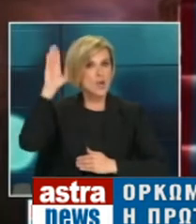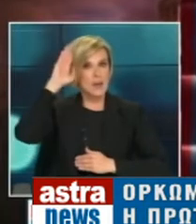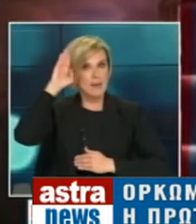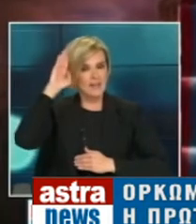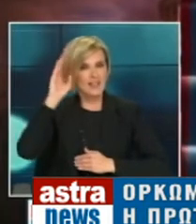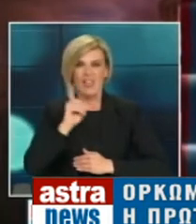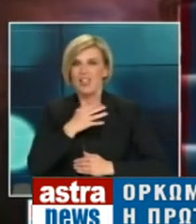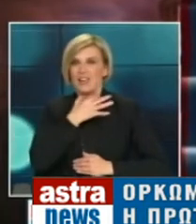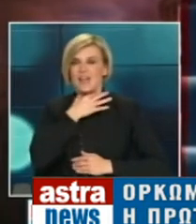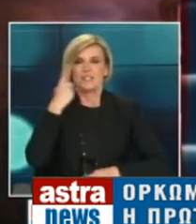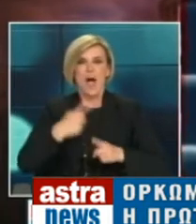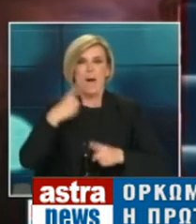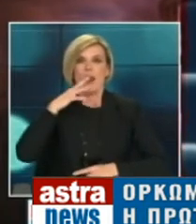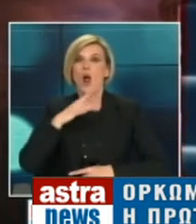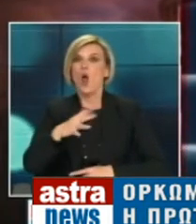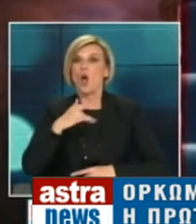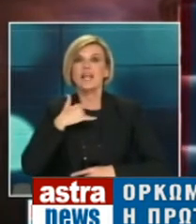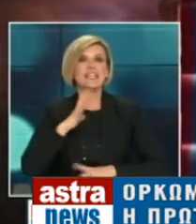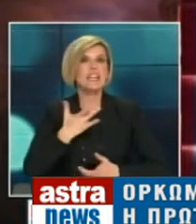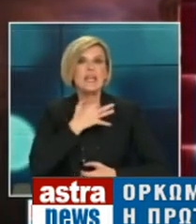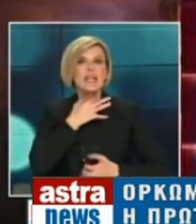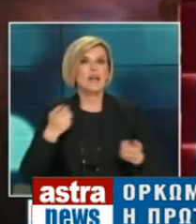απλά λόγια. Απαιτείται, με άλλα λόγια,